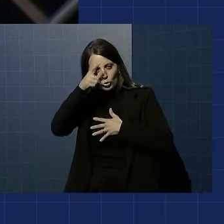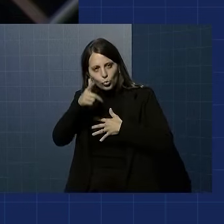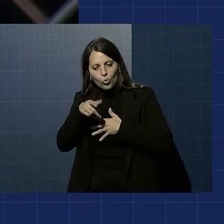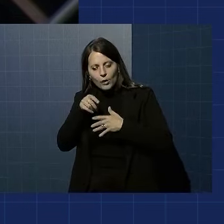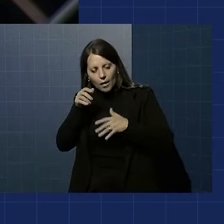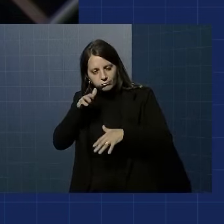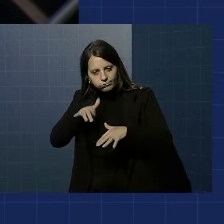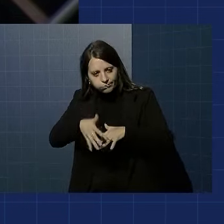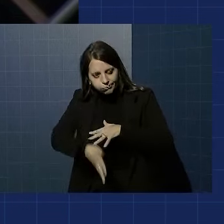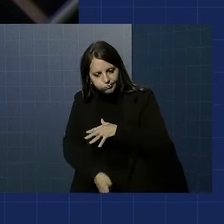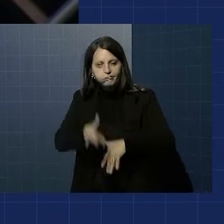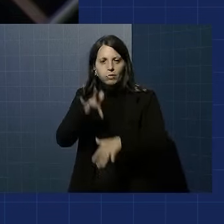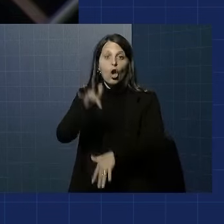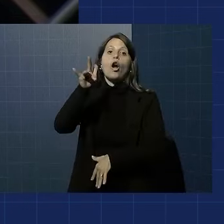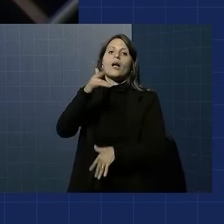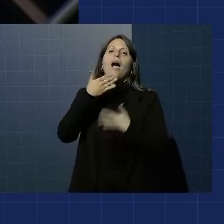grazie appunto